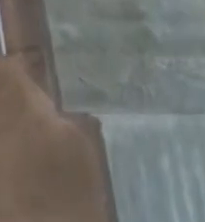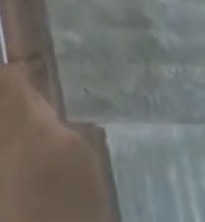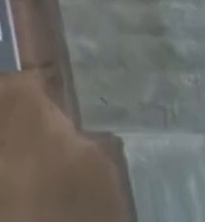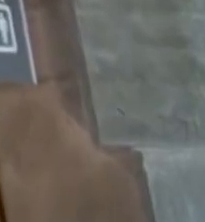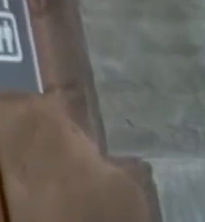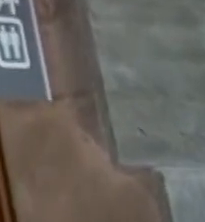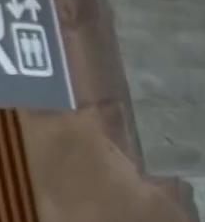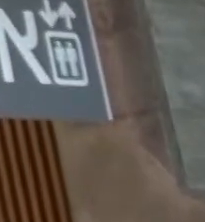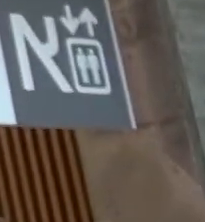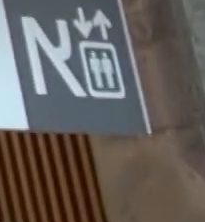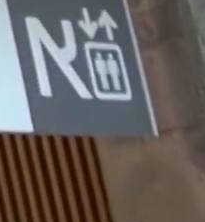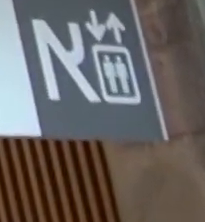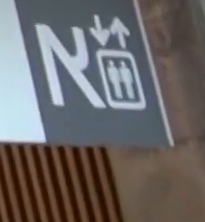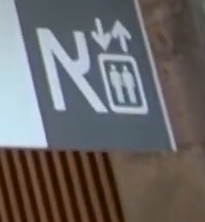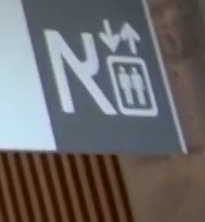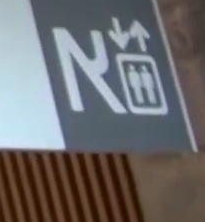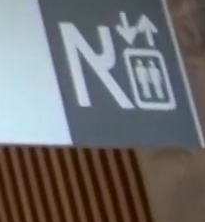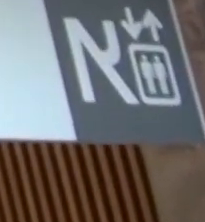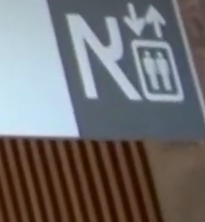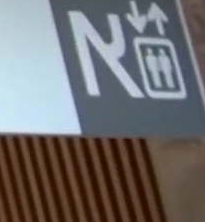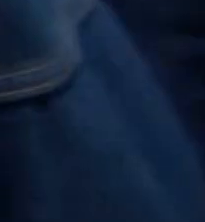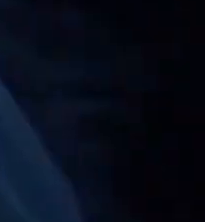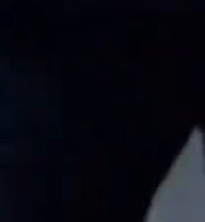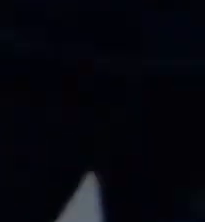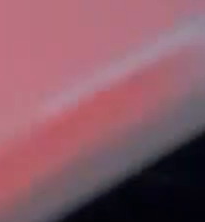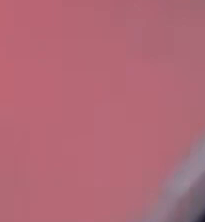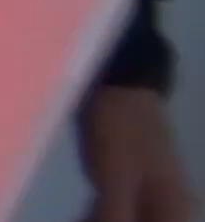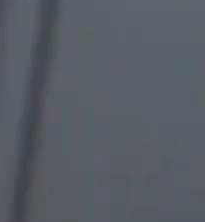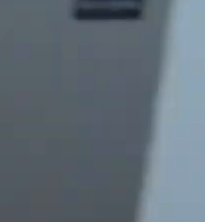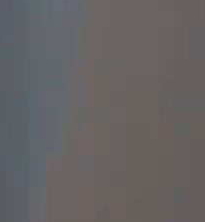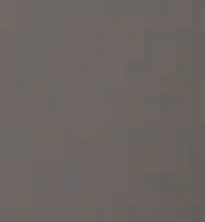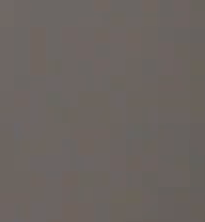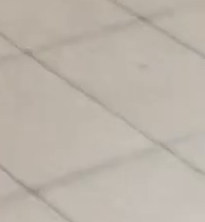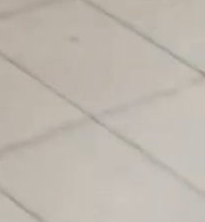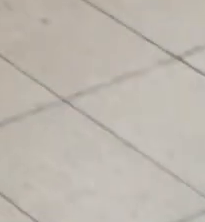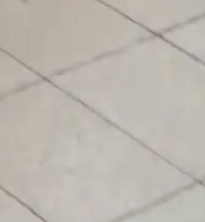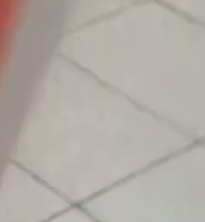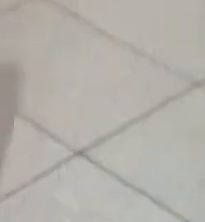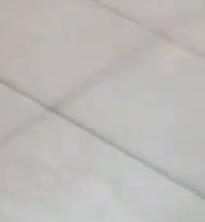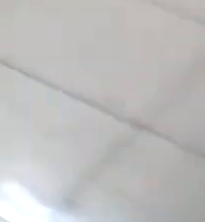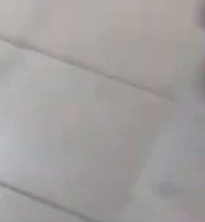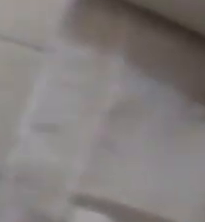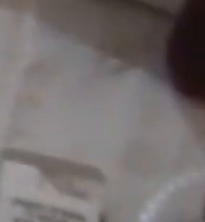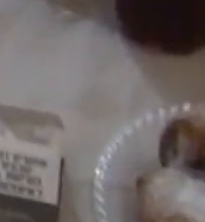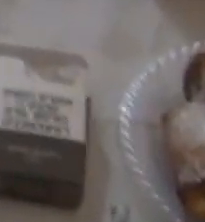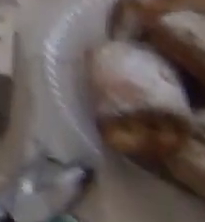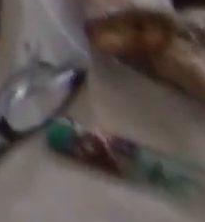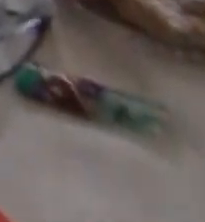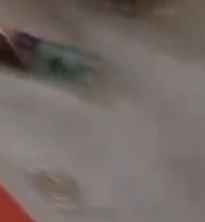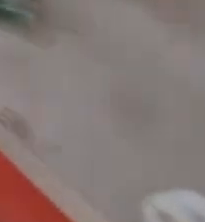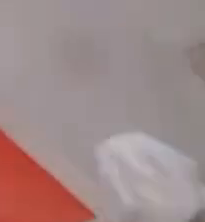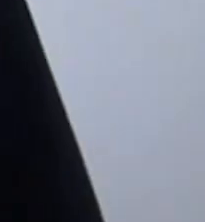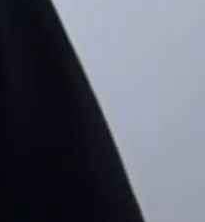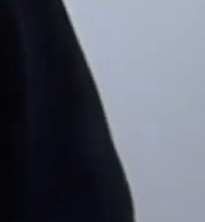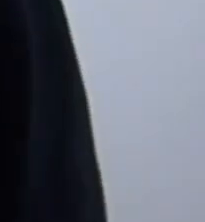עבריינים בקהילה המקומית כתחליף למאסרים בפועל. זה שאתה מכירים מכתב לבית משפט לפני עליית שלב,